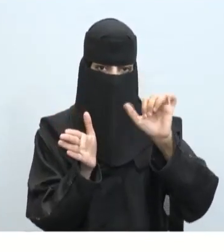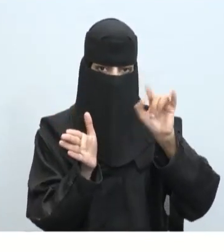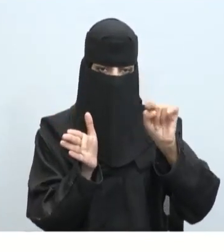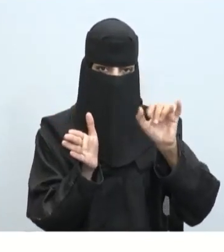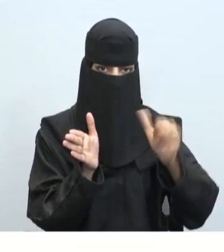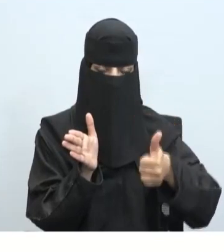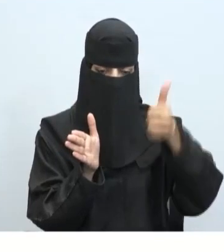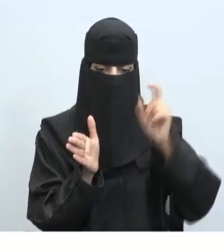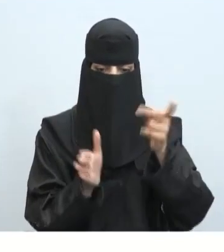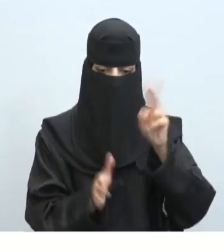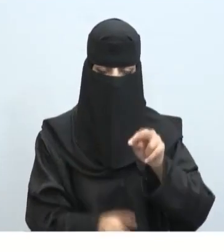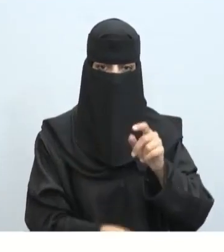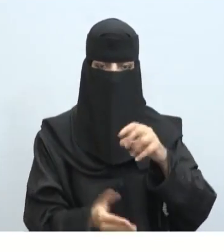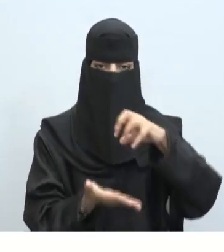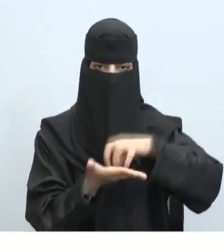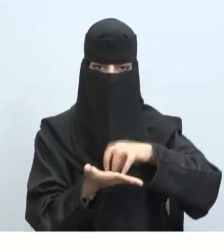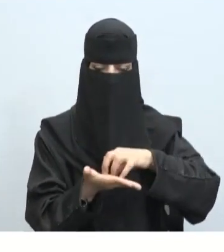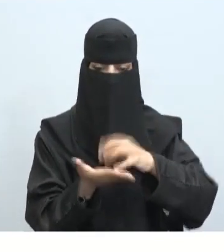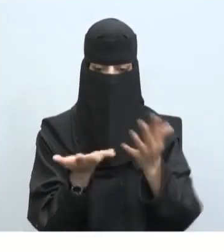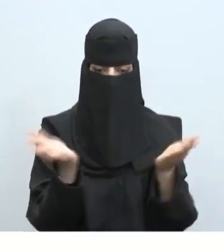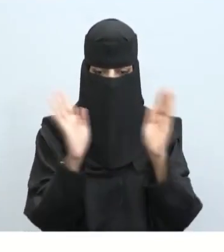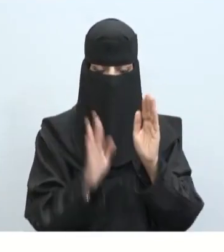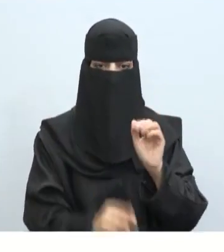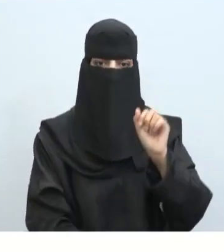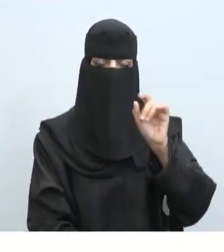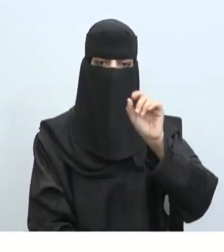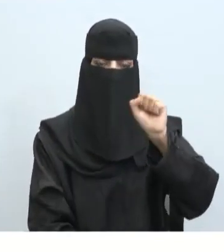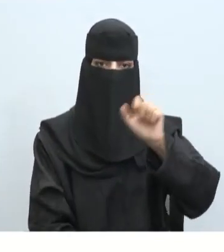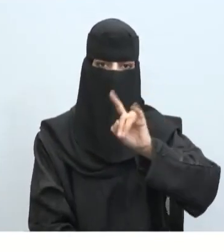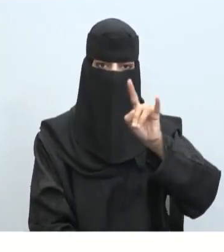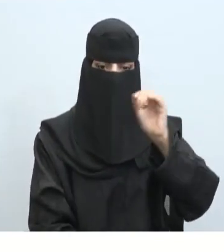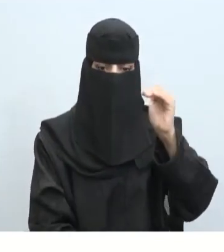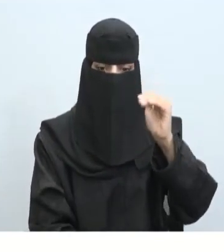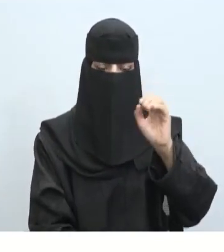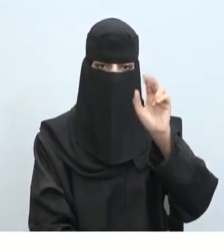صلاح الدين في القاهره وقلعه